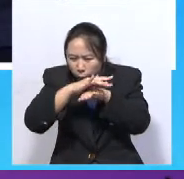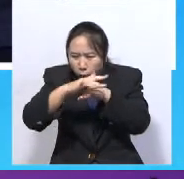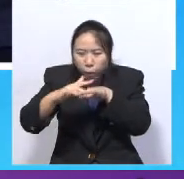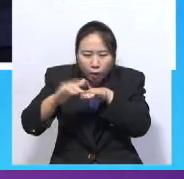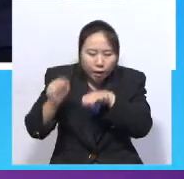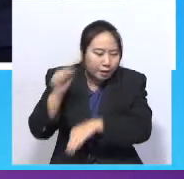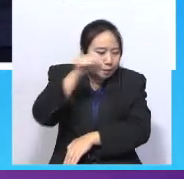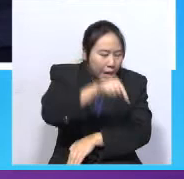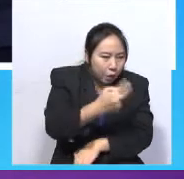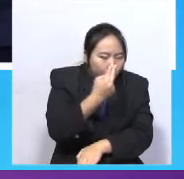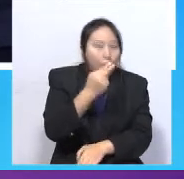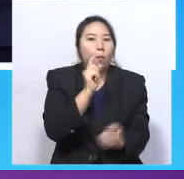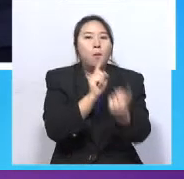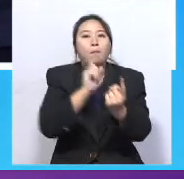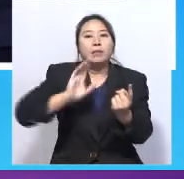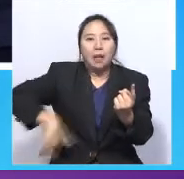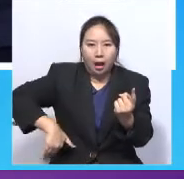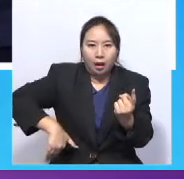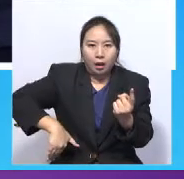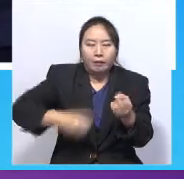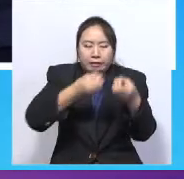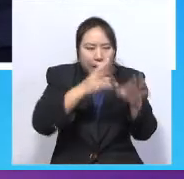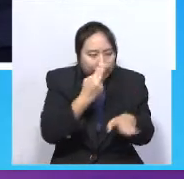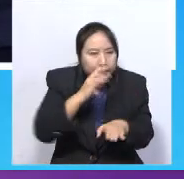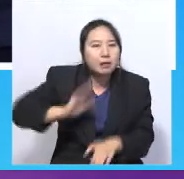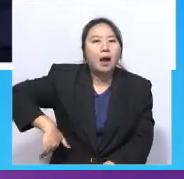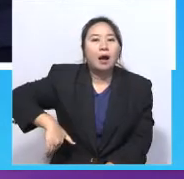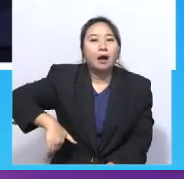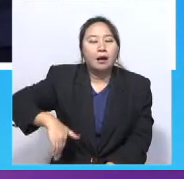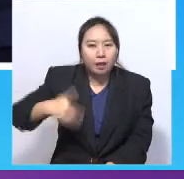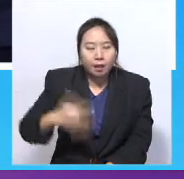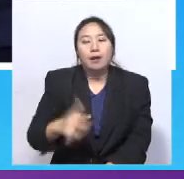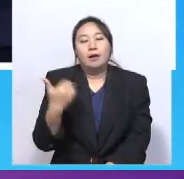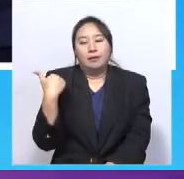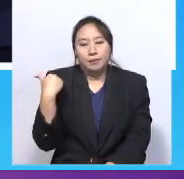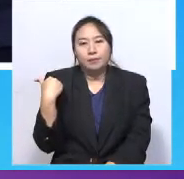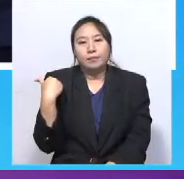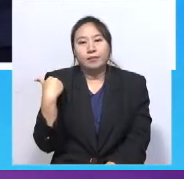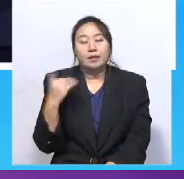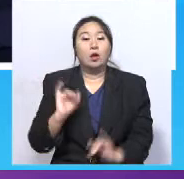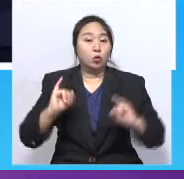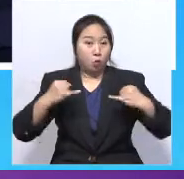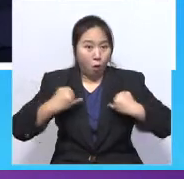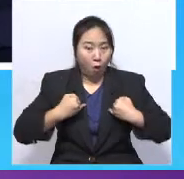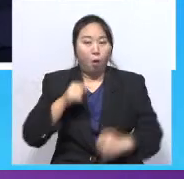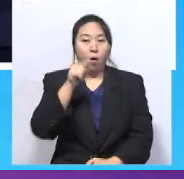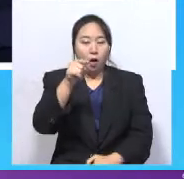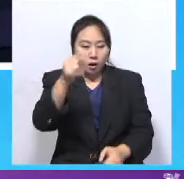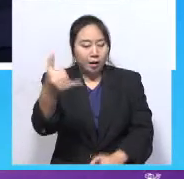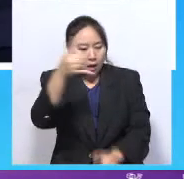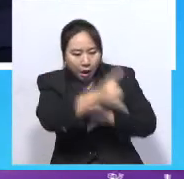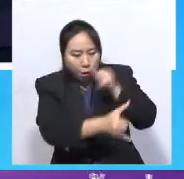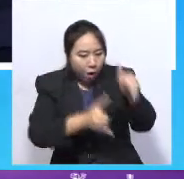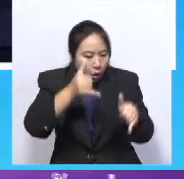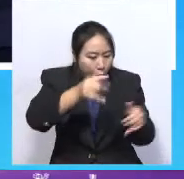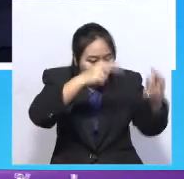ให้มาพบภายหลังนะครับแล้วอีกช่วงหนึ่งก็คือว่าหลังจากที่เจ้าของสินค้าเนี่ยเขามาตรวจสอบแล้วก็ย